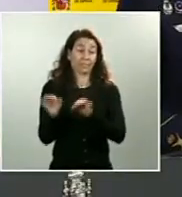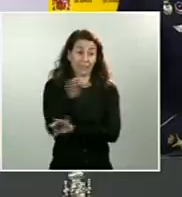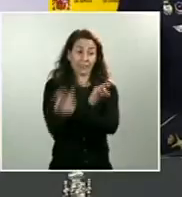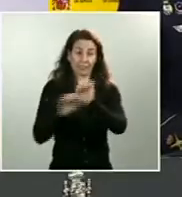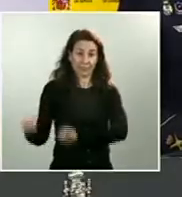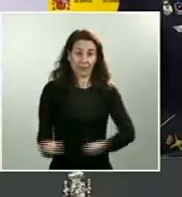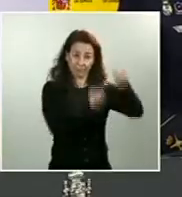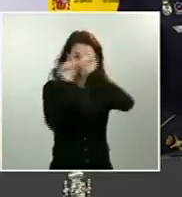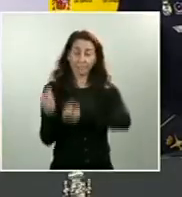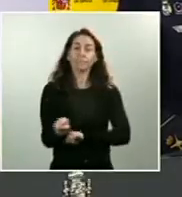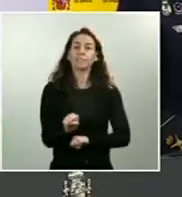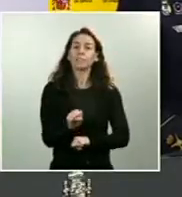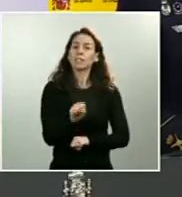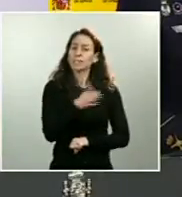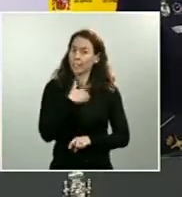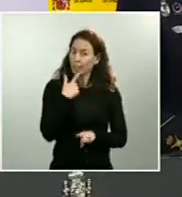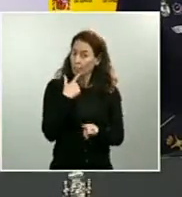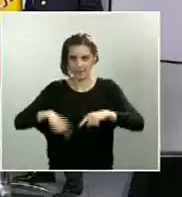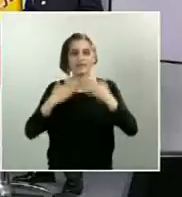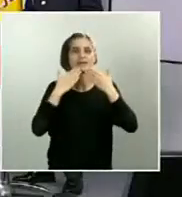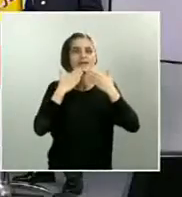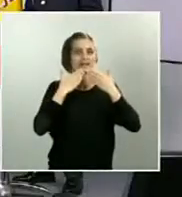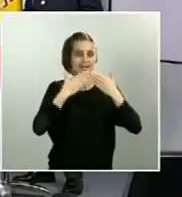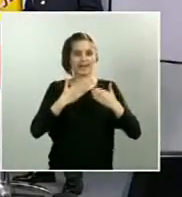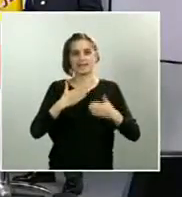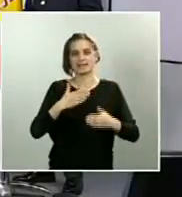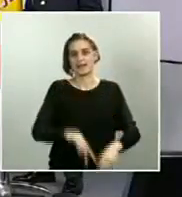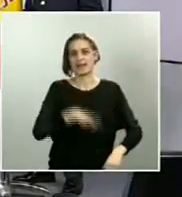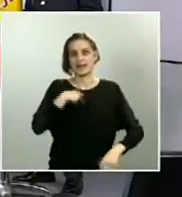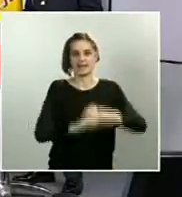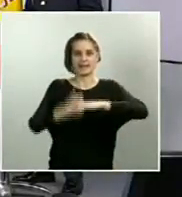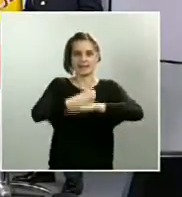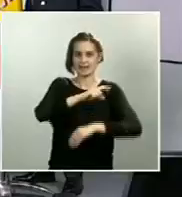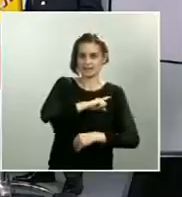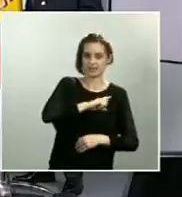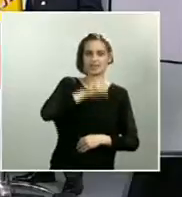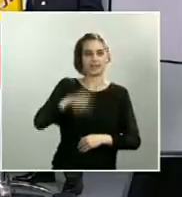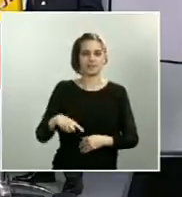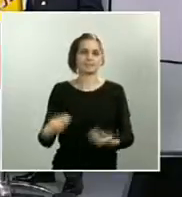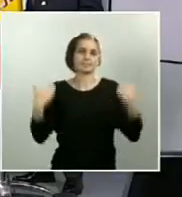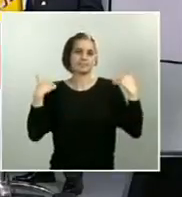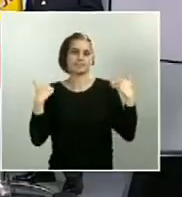garanteixi la capacitat per detectar, diagnosticar i controlar els contactes dels nous casos positius. Gràcies.